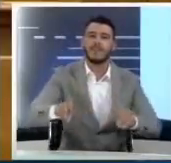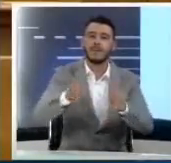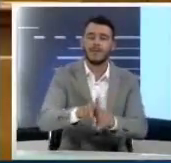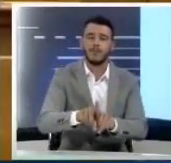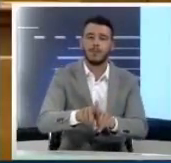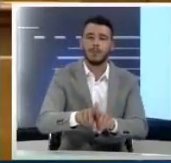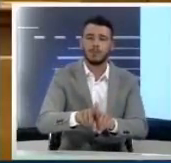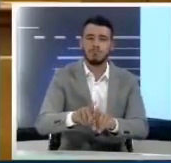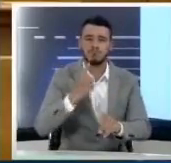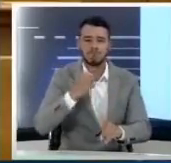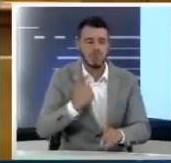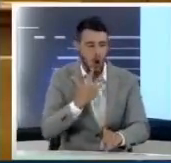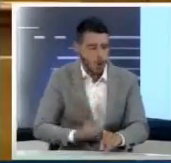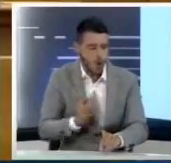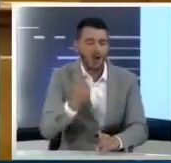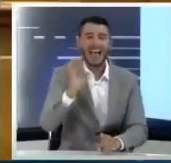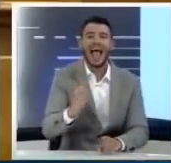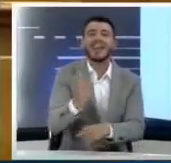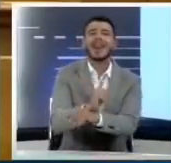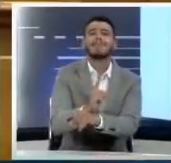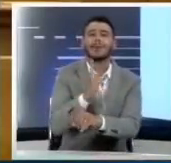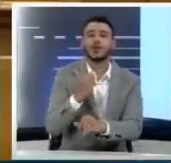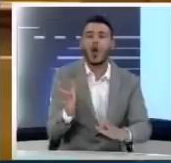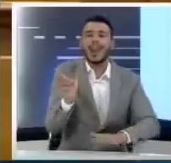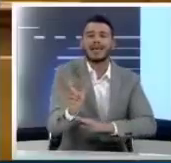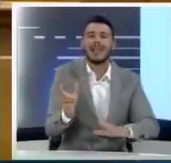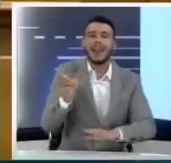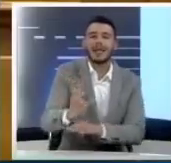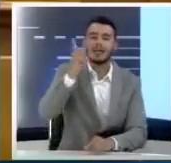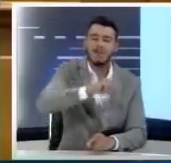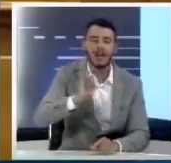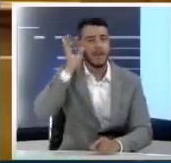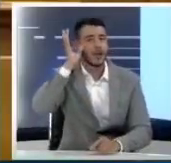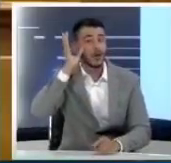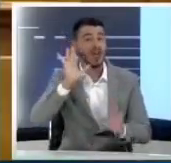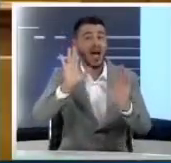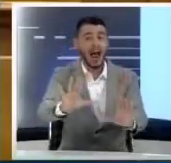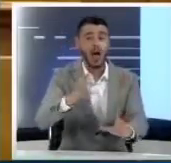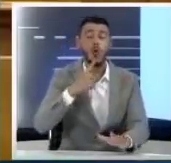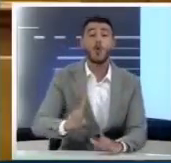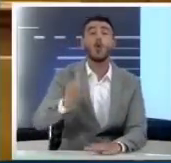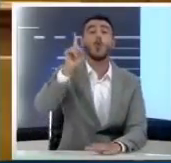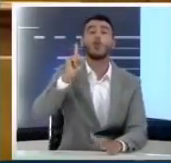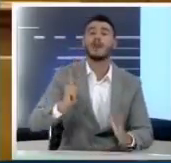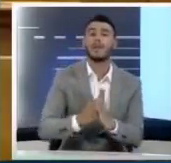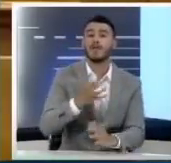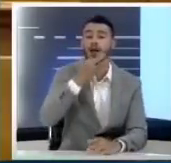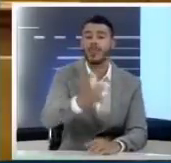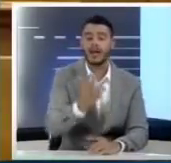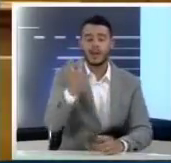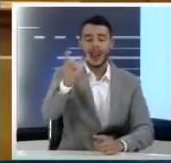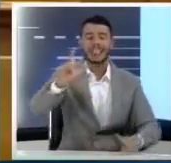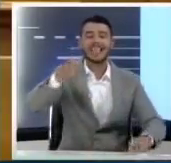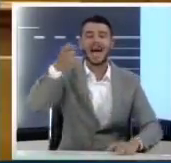το λεπτό. Αυτό που δεν έκανε, δεν ανέφερε ούτε μία φορά, είναι η λέξη χρέος.